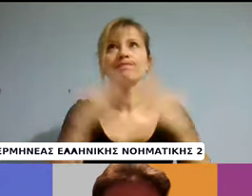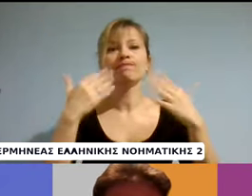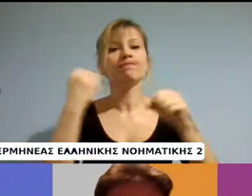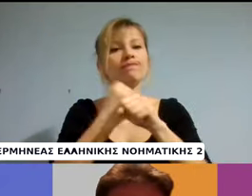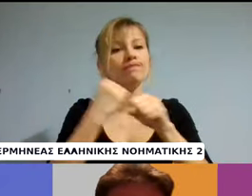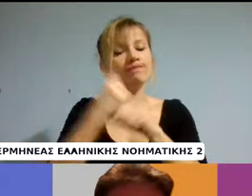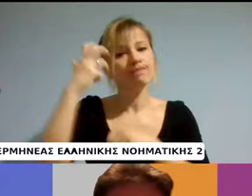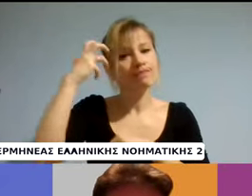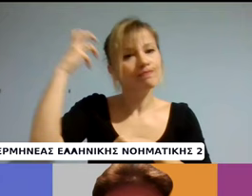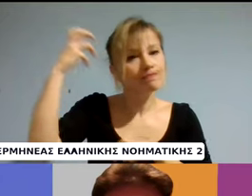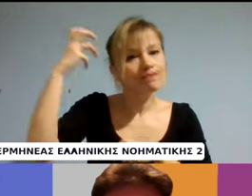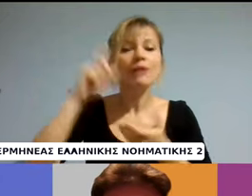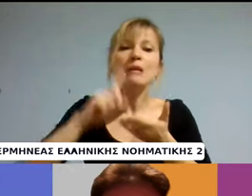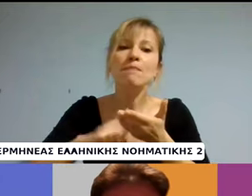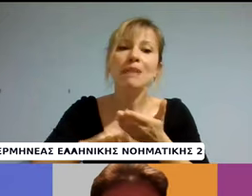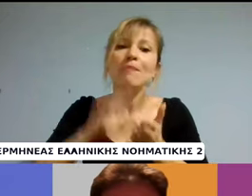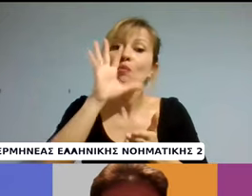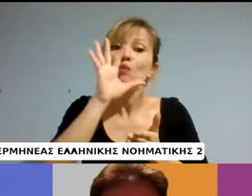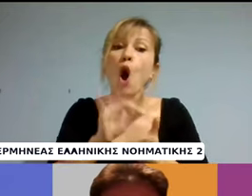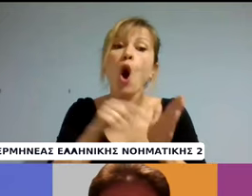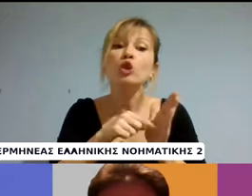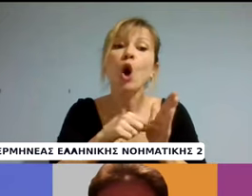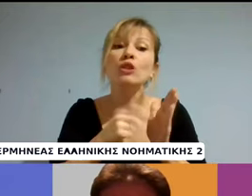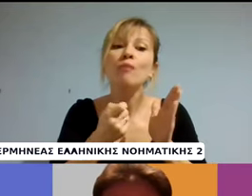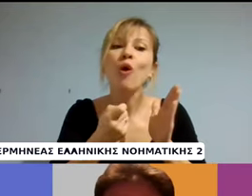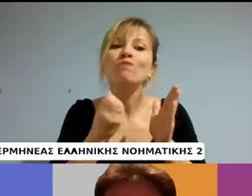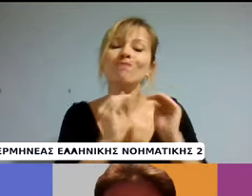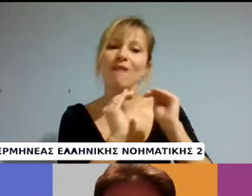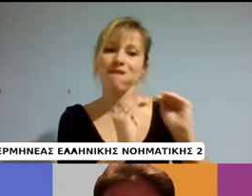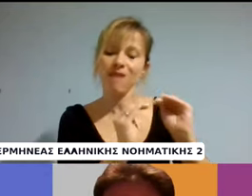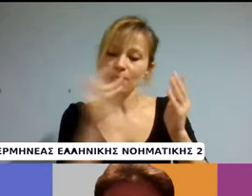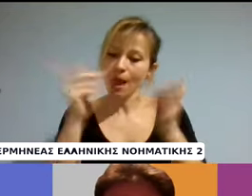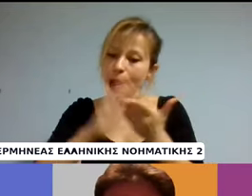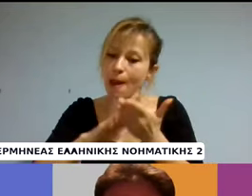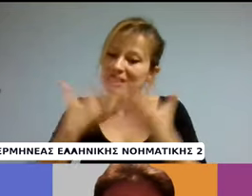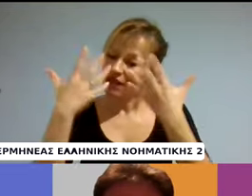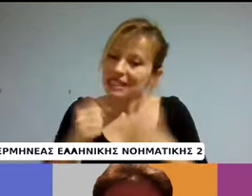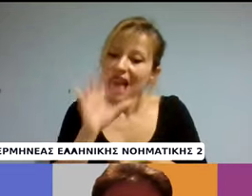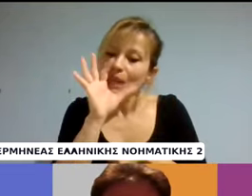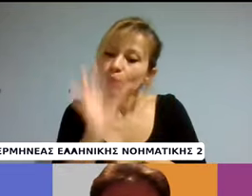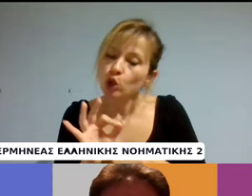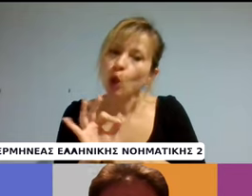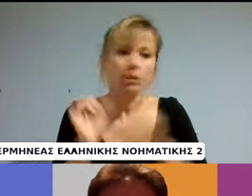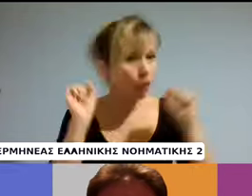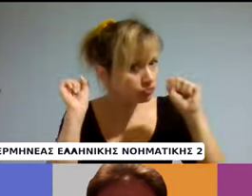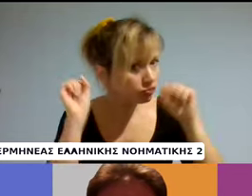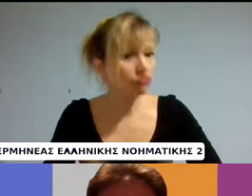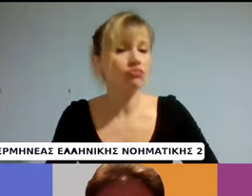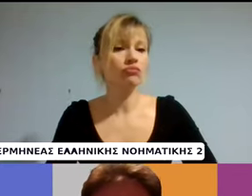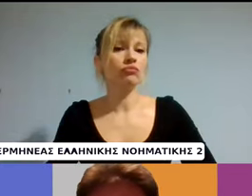να έχουν και ένα πρωτότυπο χαρακτήρα. Η μετάφραση έχει ένα πρωτότυπο χαρακτήρα, ακόμα και αν αυτός ο